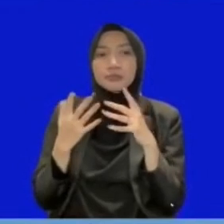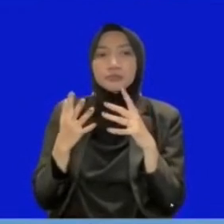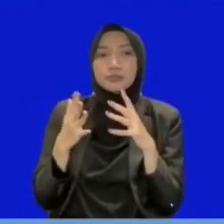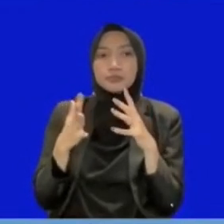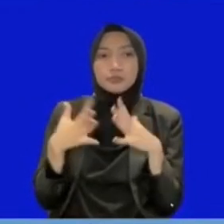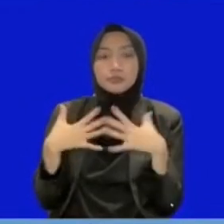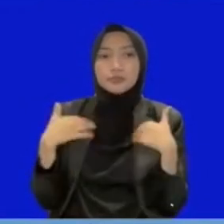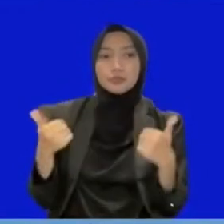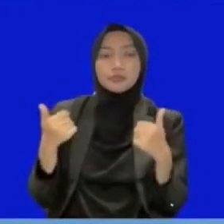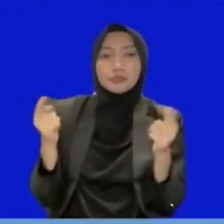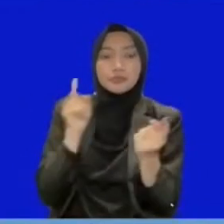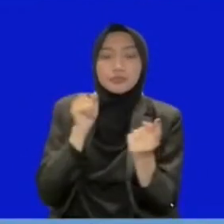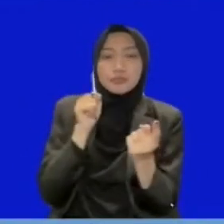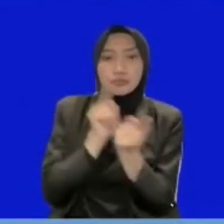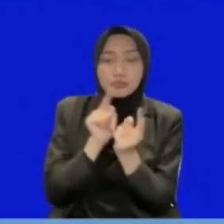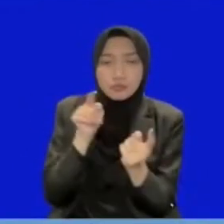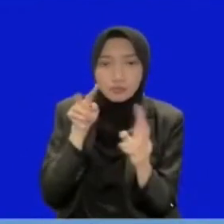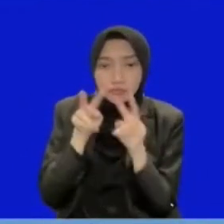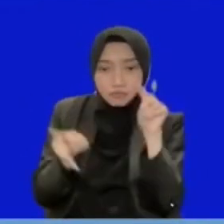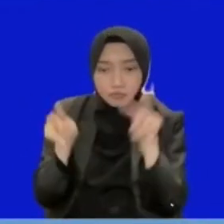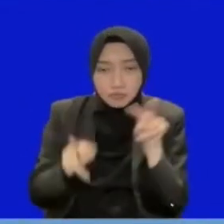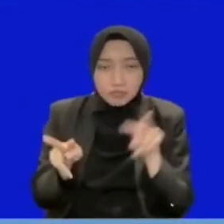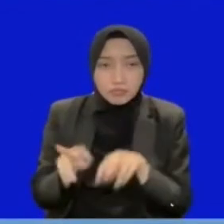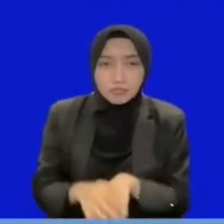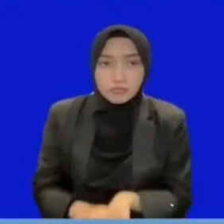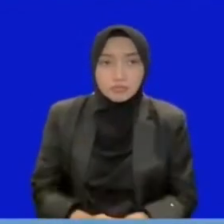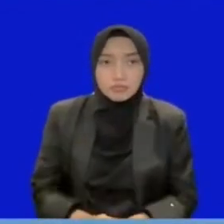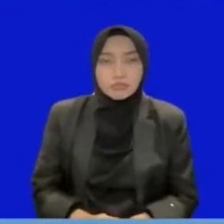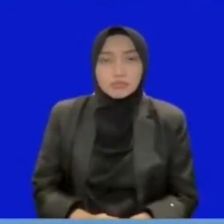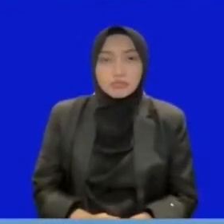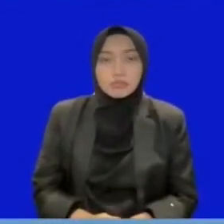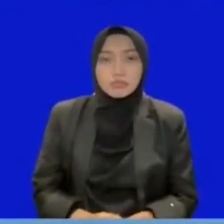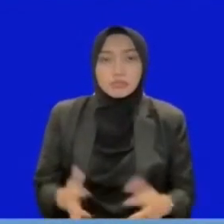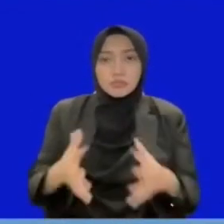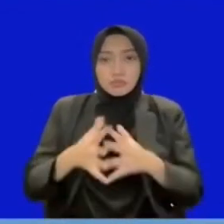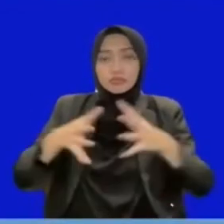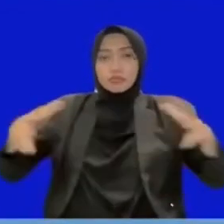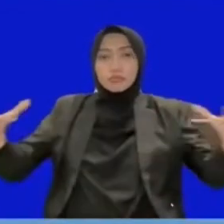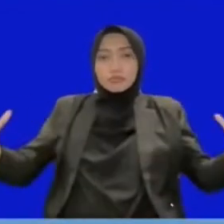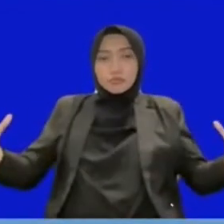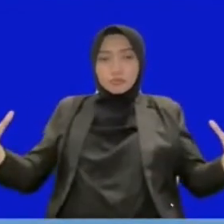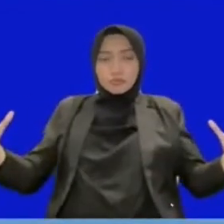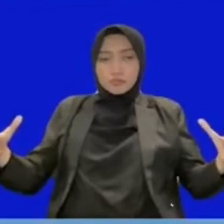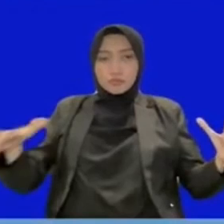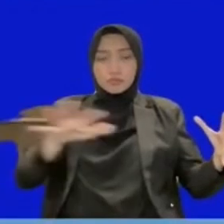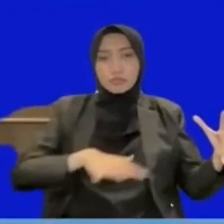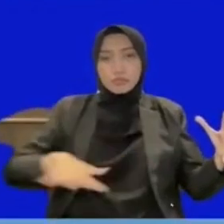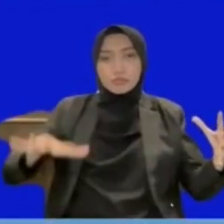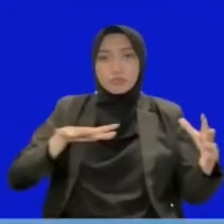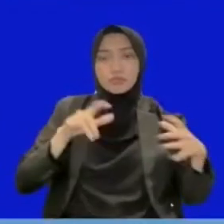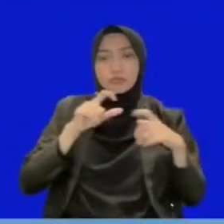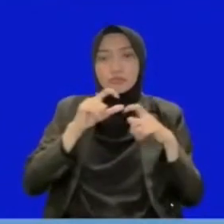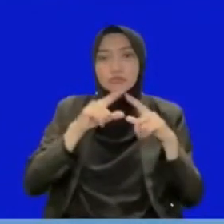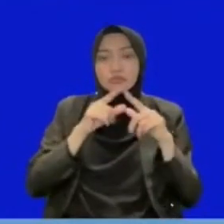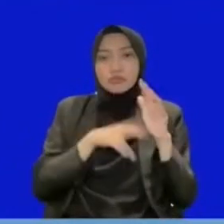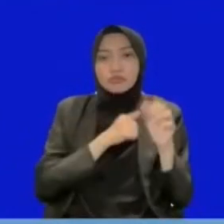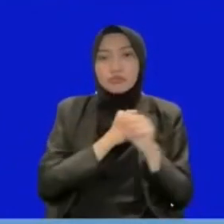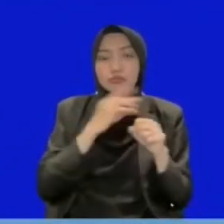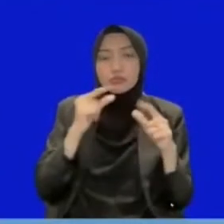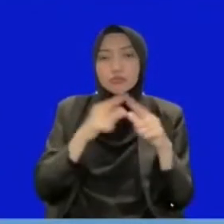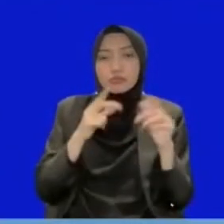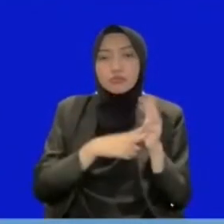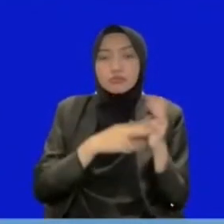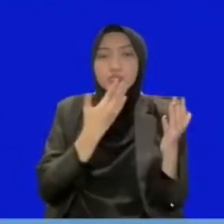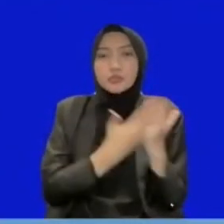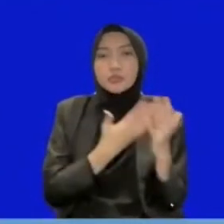temuan. Jadi di sekian luasnya kawasan Sangiran tadi itu sangat